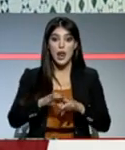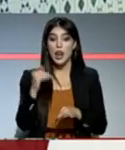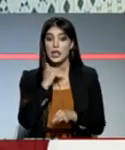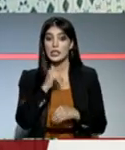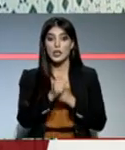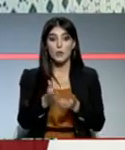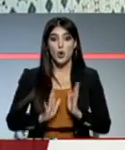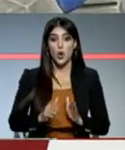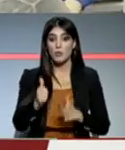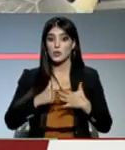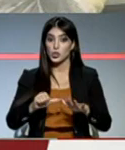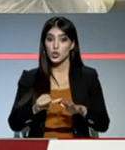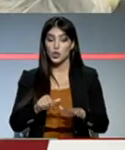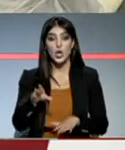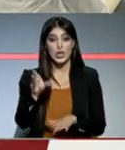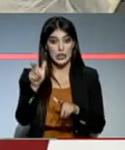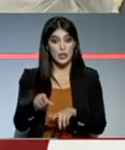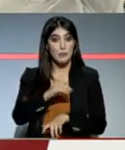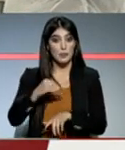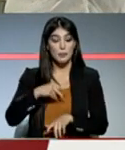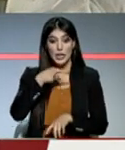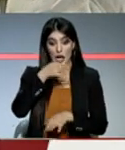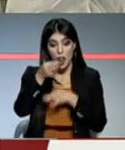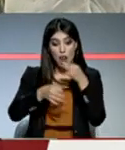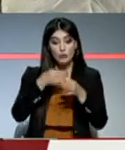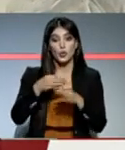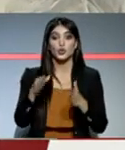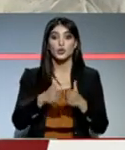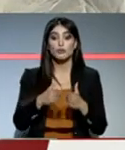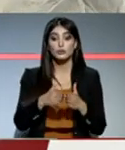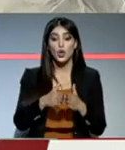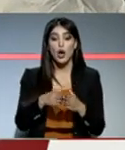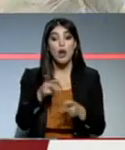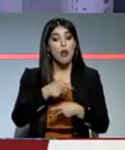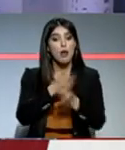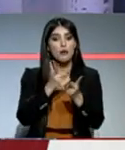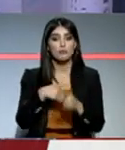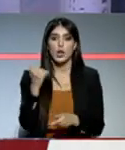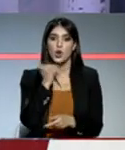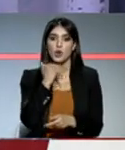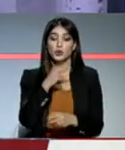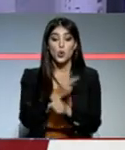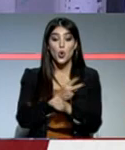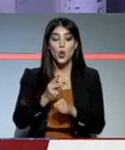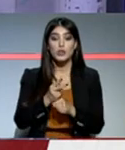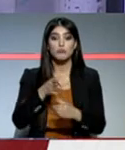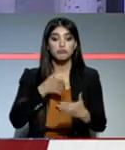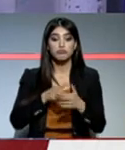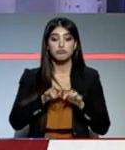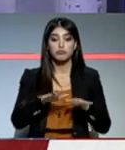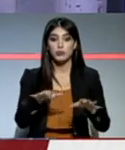الرحمان الدكتور رفيق الوزاريه الى المطالبه بضروره اعلان حاله طوارئ الصحيه لكسر النسق